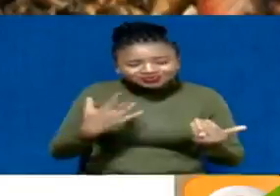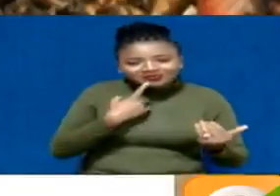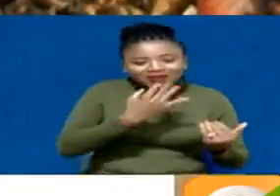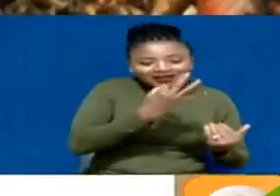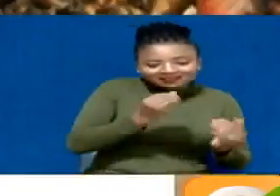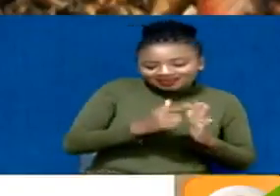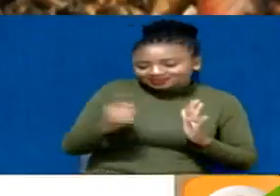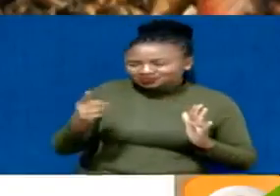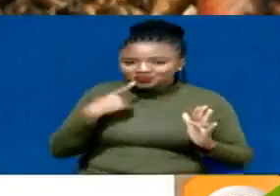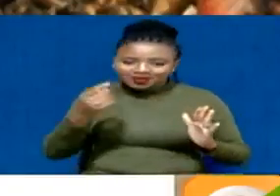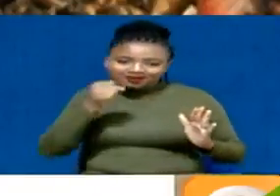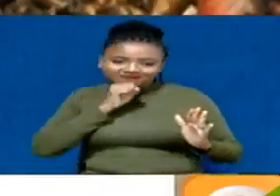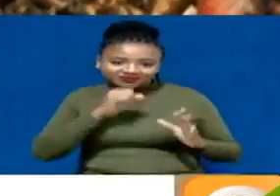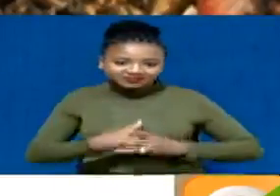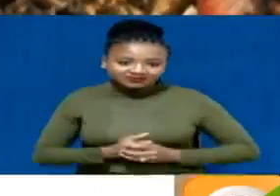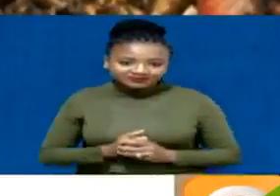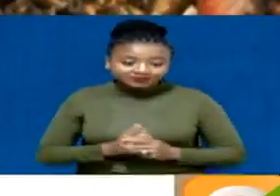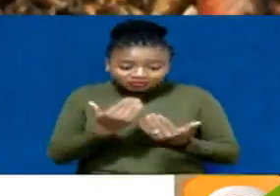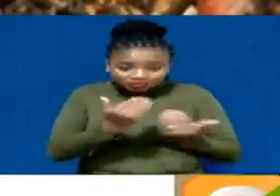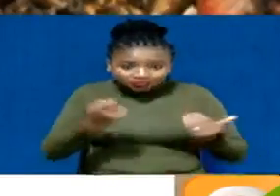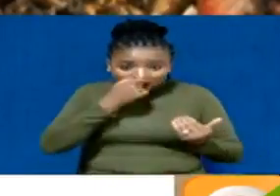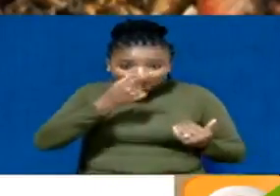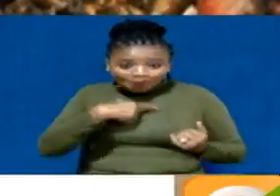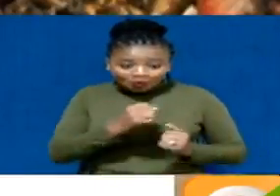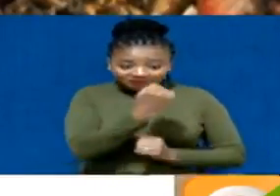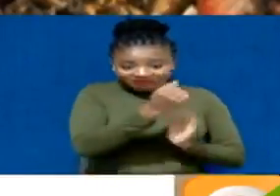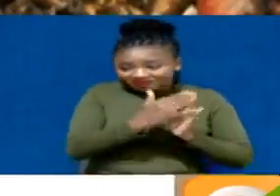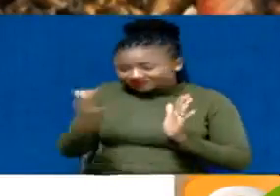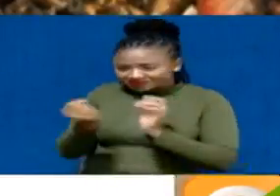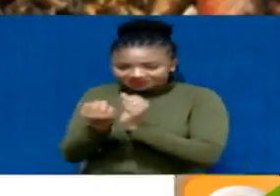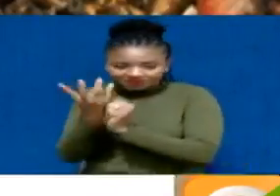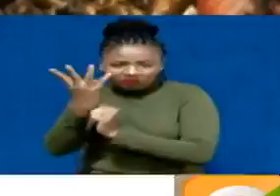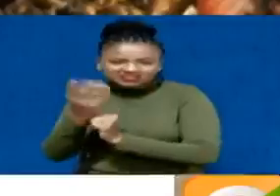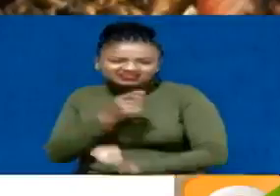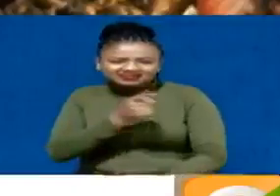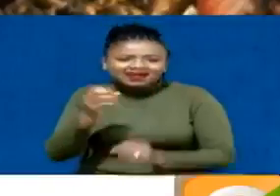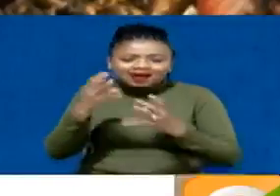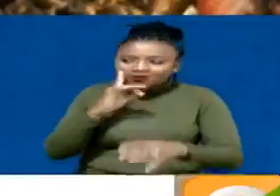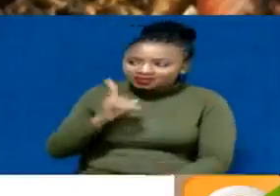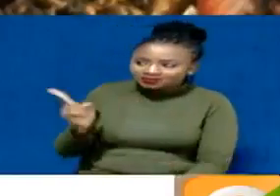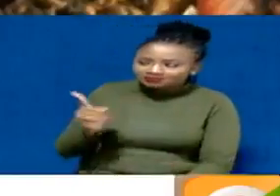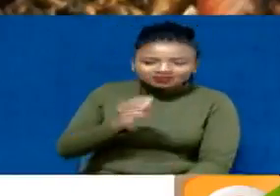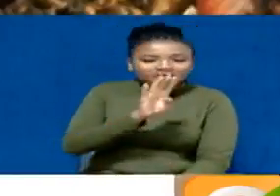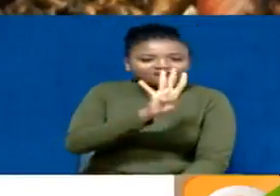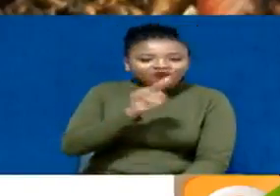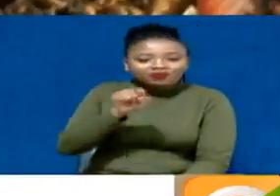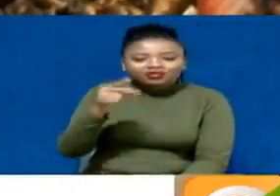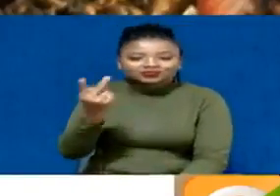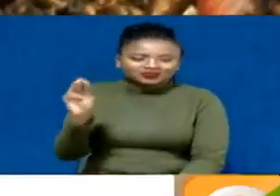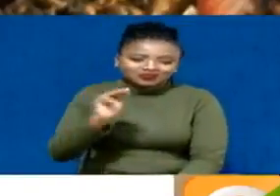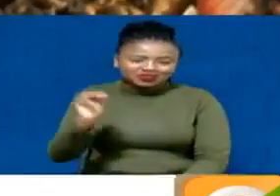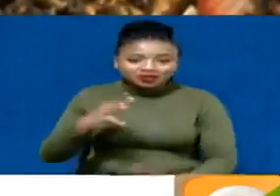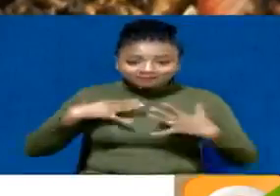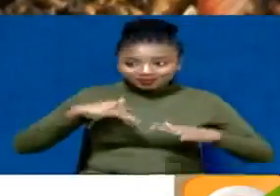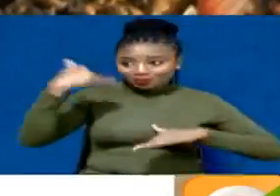hadi 250,000. Watoto kati ya miaka 5 na 14 ni zaidi ya milioni 4. Watu wazima